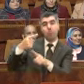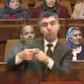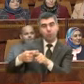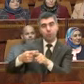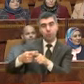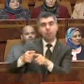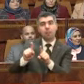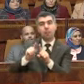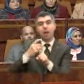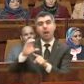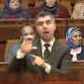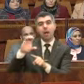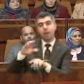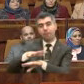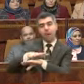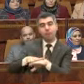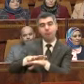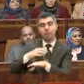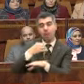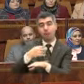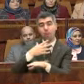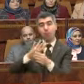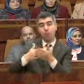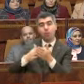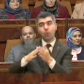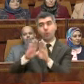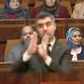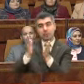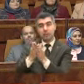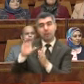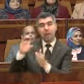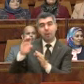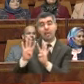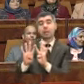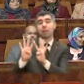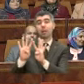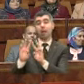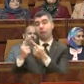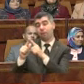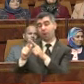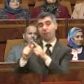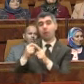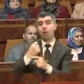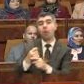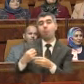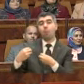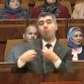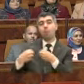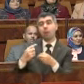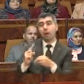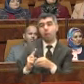إقليم النواصر اللي تتكون 5 الجماعات. هاد 3 العمالات كلهم عندهم مدير إقليمي واحد، وهذا